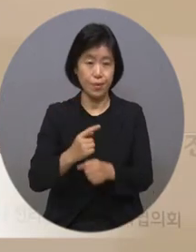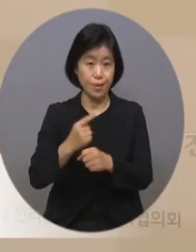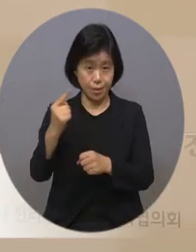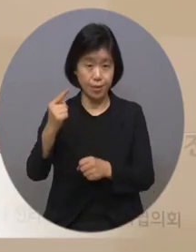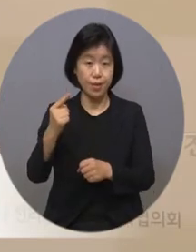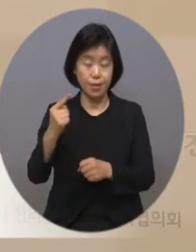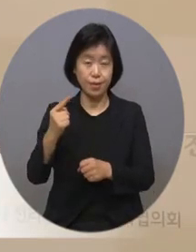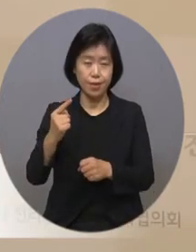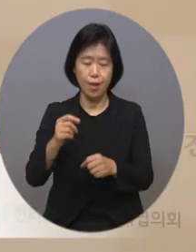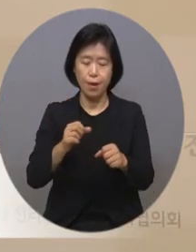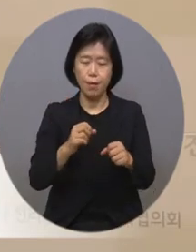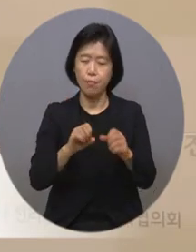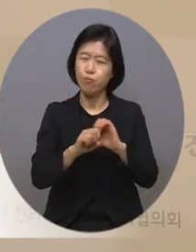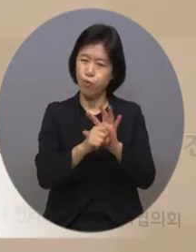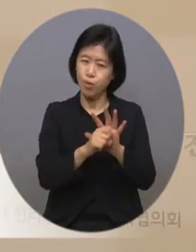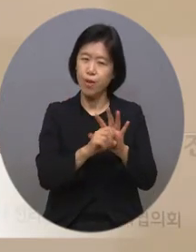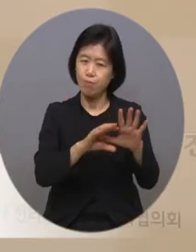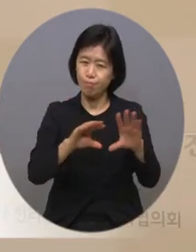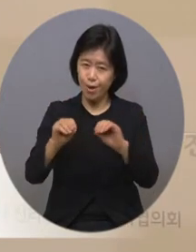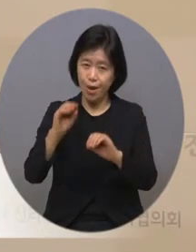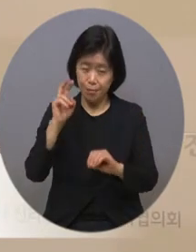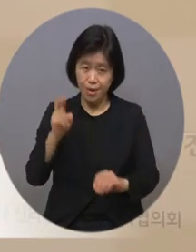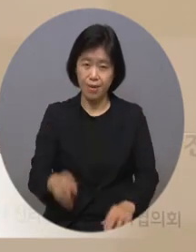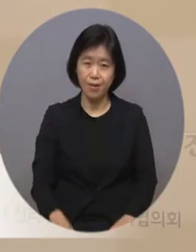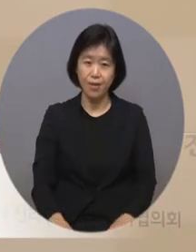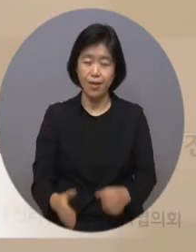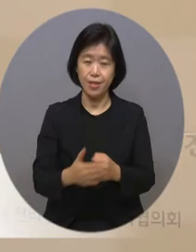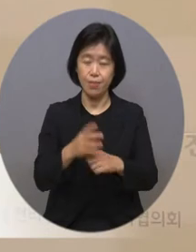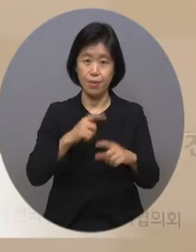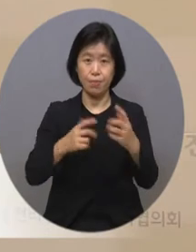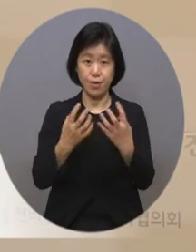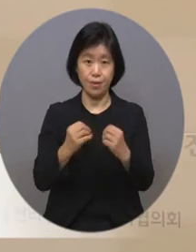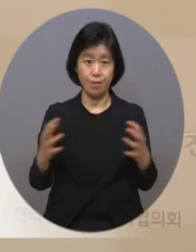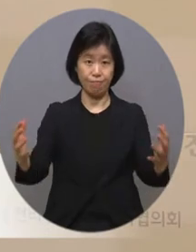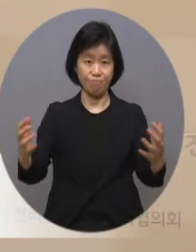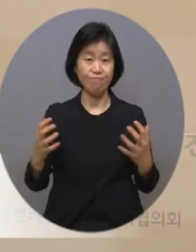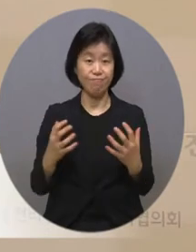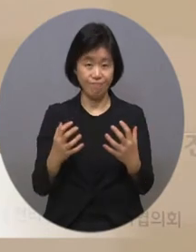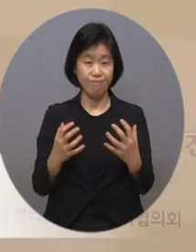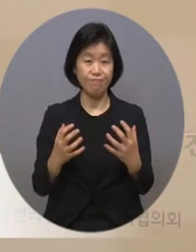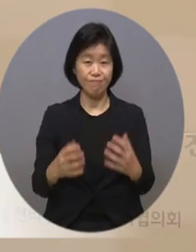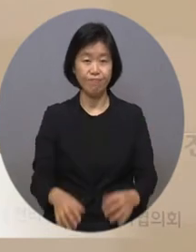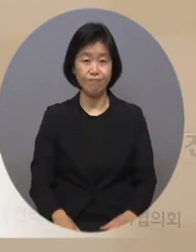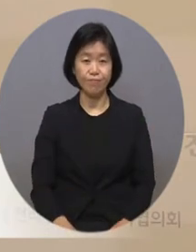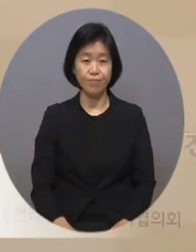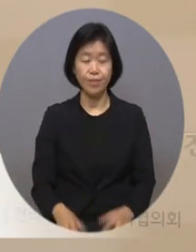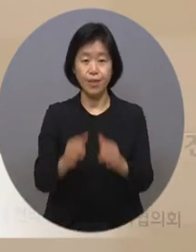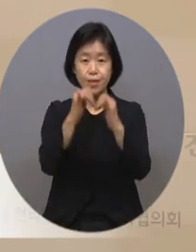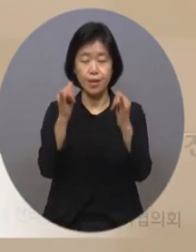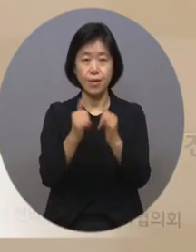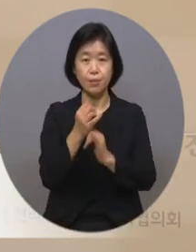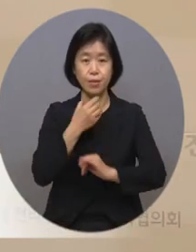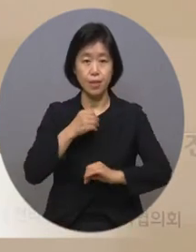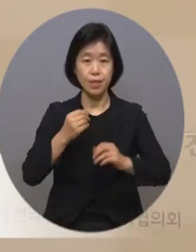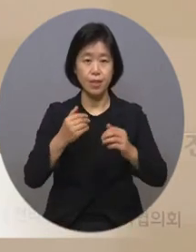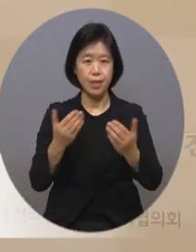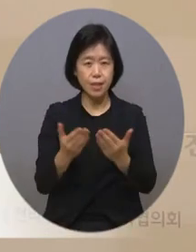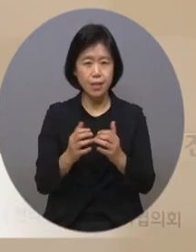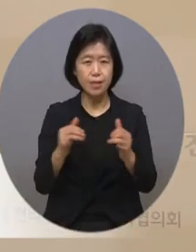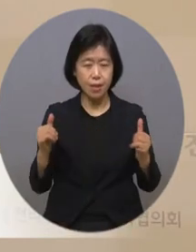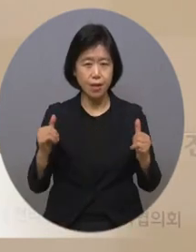코로나가 종식이 되고 내년에는 훨씬 더 많은 분들을 모시고 우리 사회복지 종사자의 사기